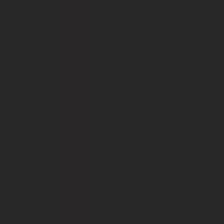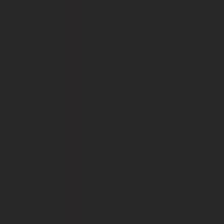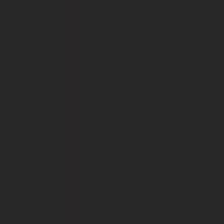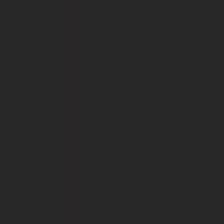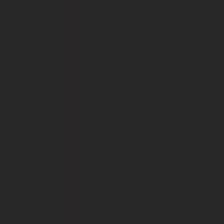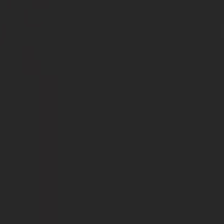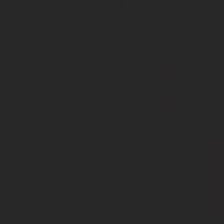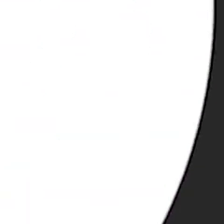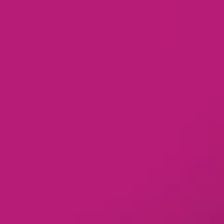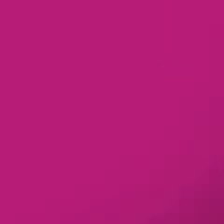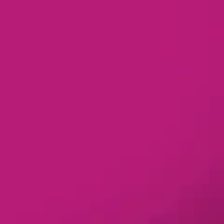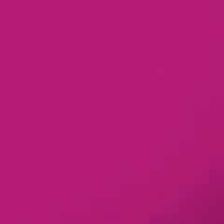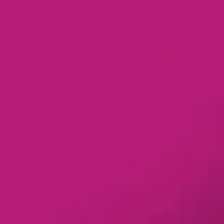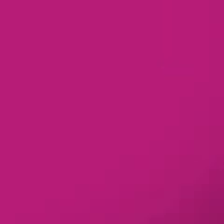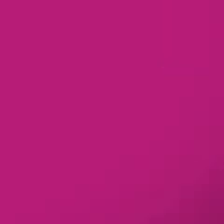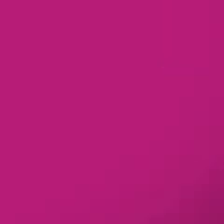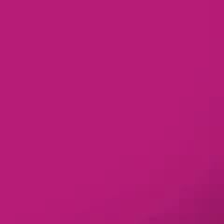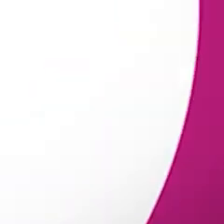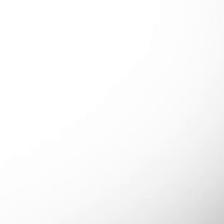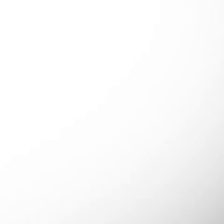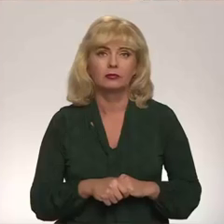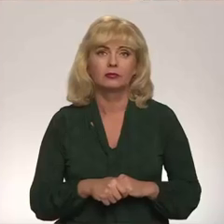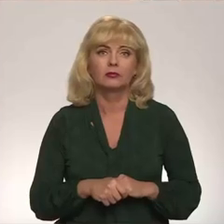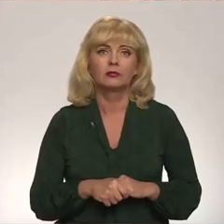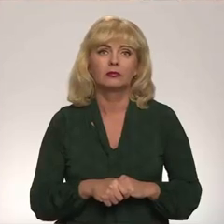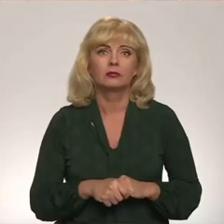Re, viss ēters ir te!